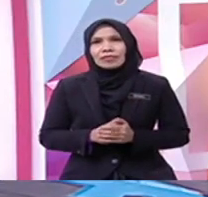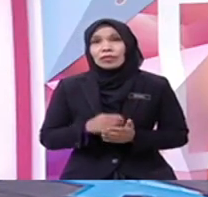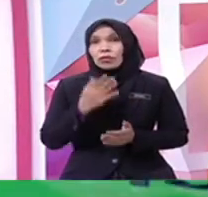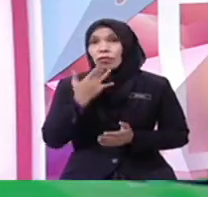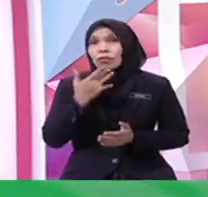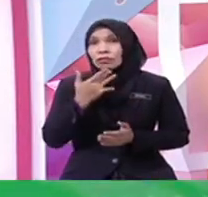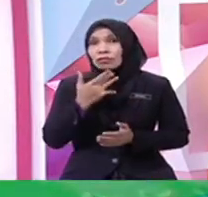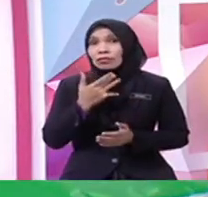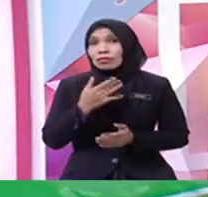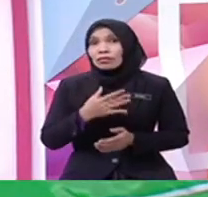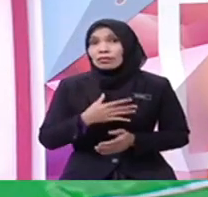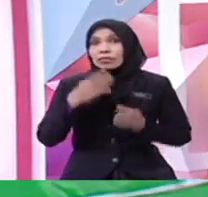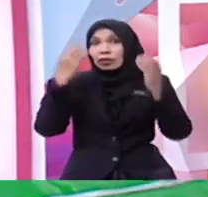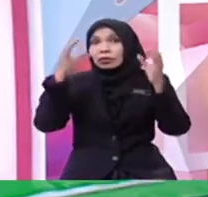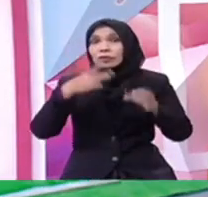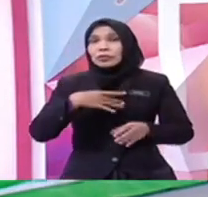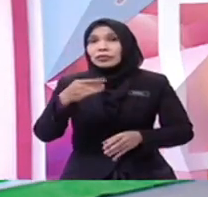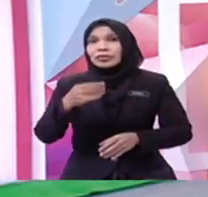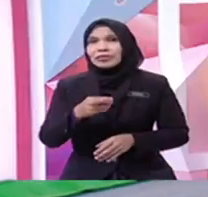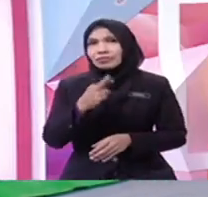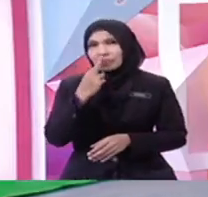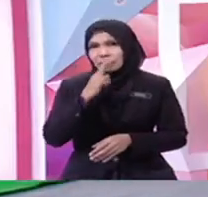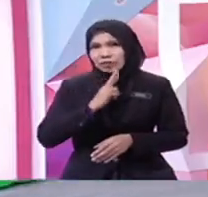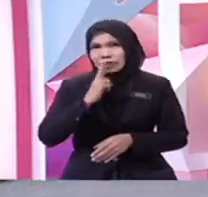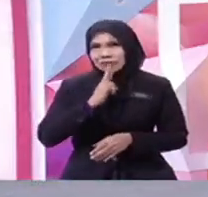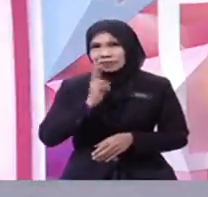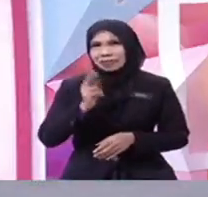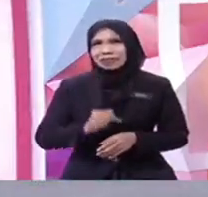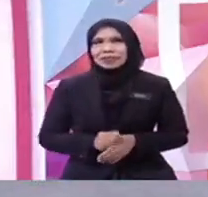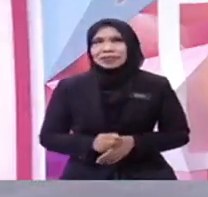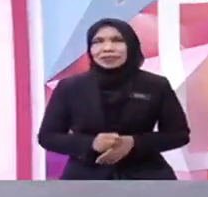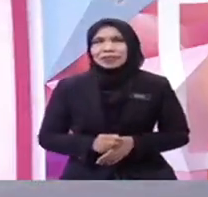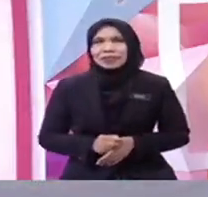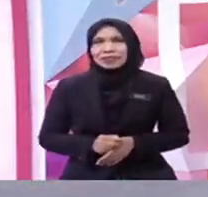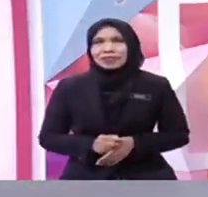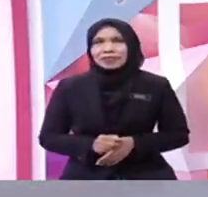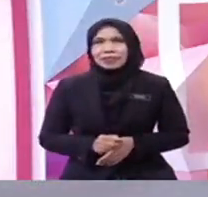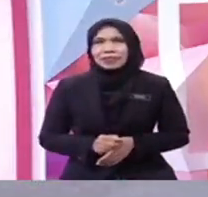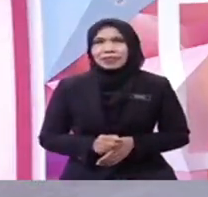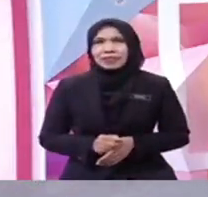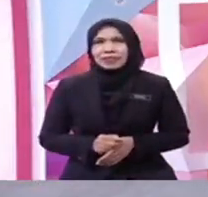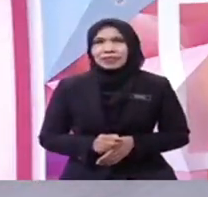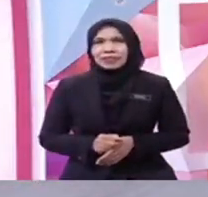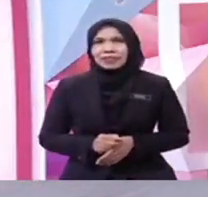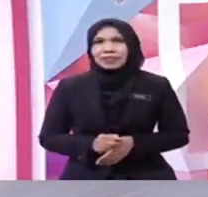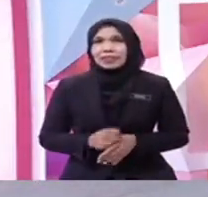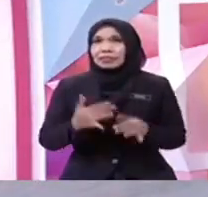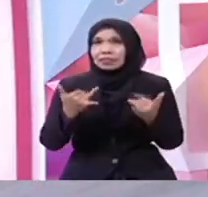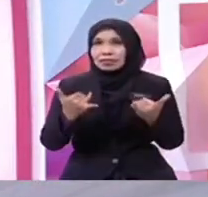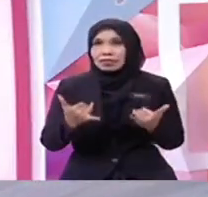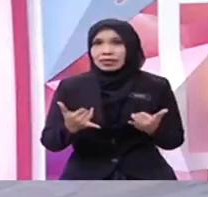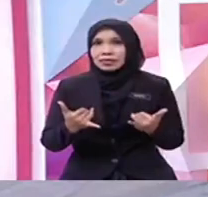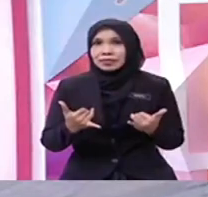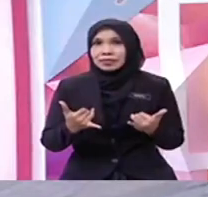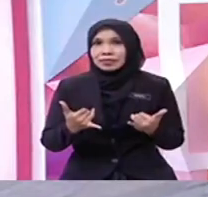uh the week nah saya suku mirrah walaupun pakai ping ngonci Soekarno